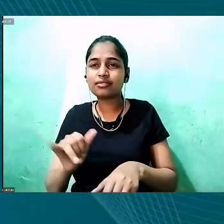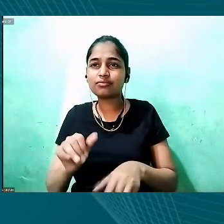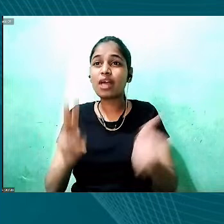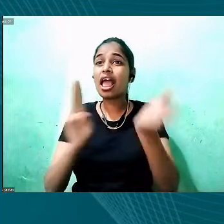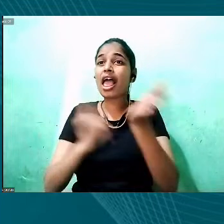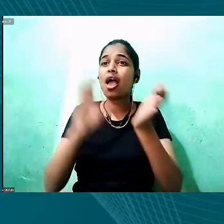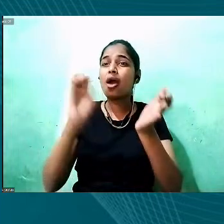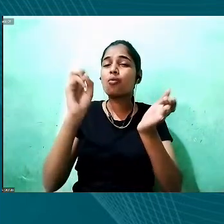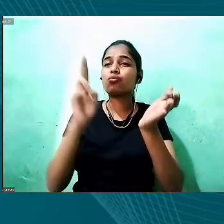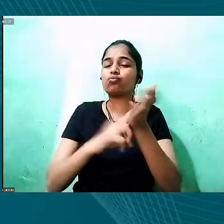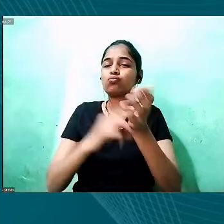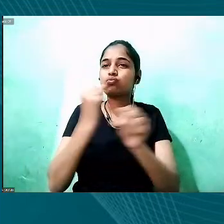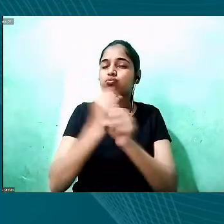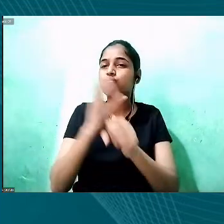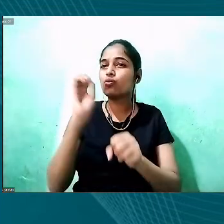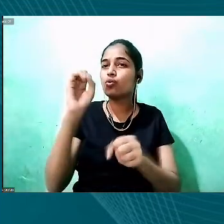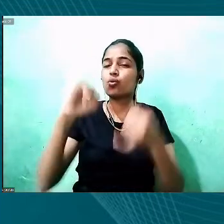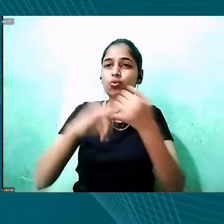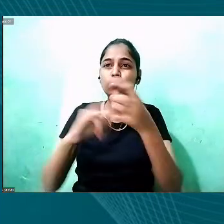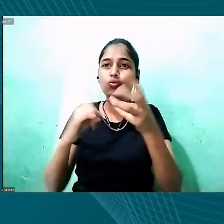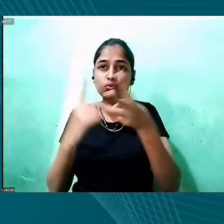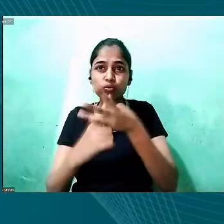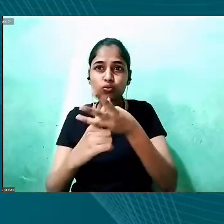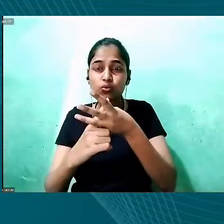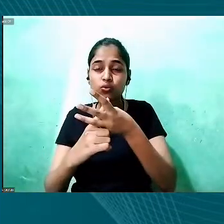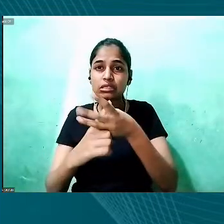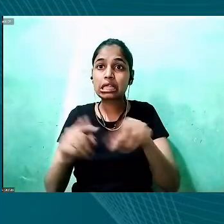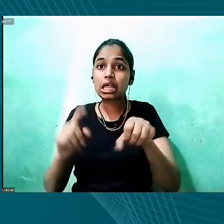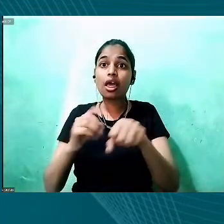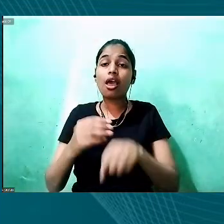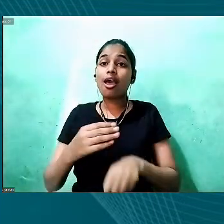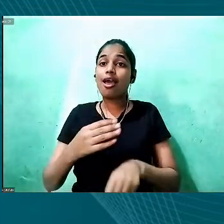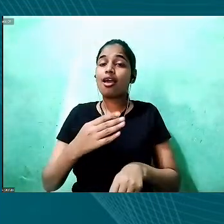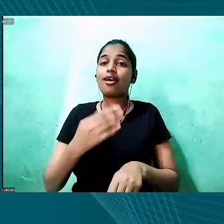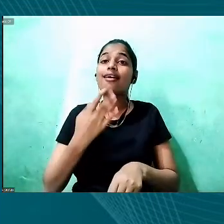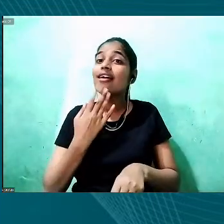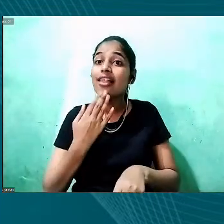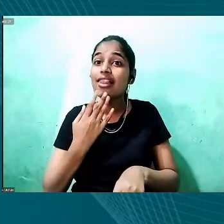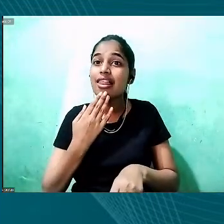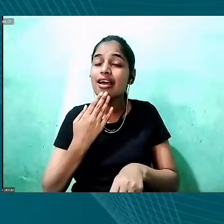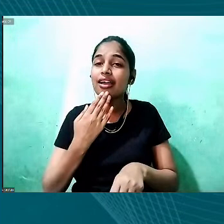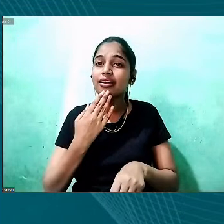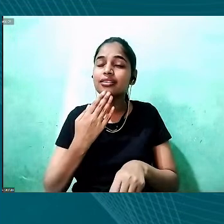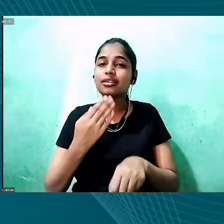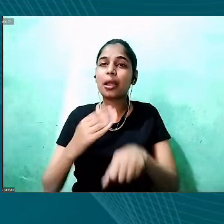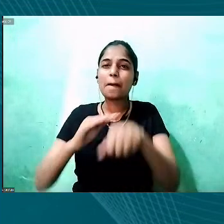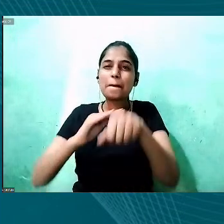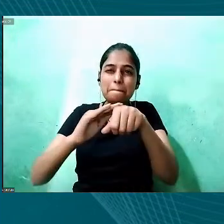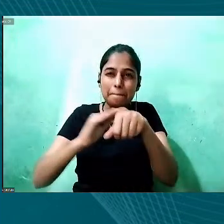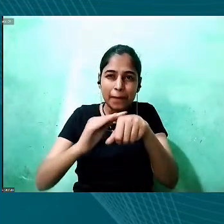इज ब्राउन, सॉफ्ट एंड स्मॉल.